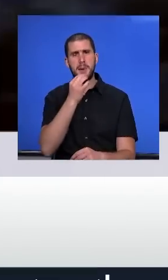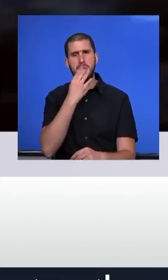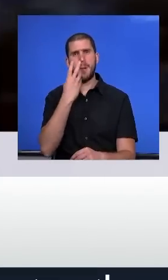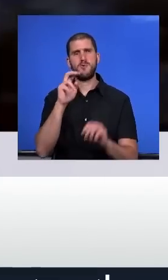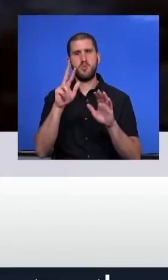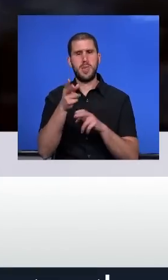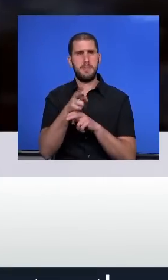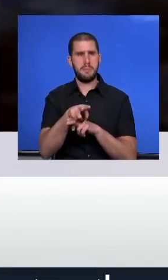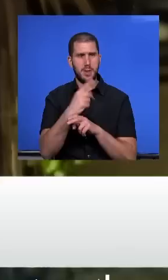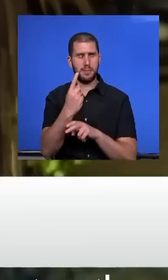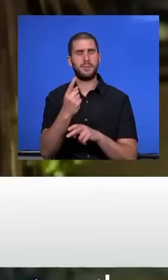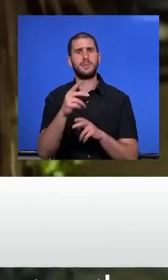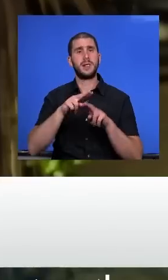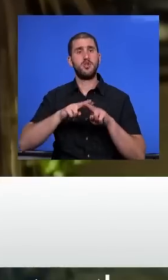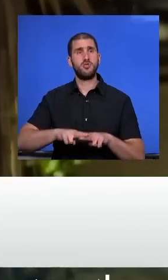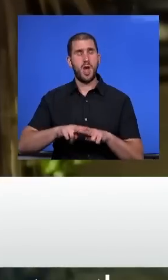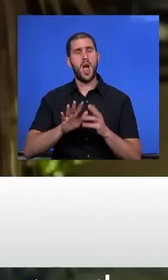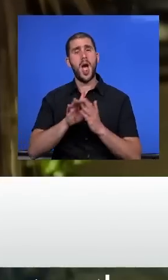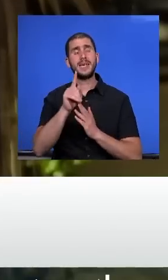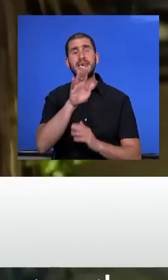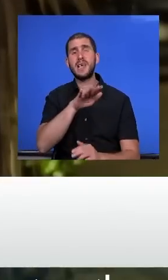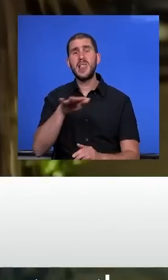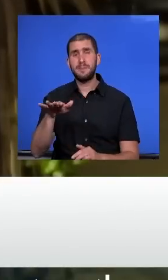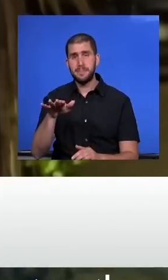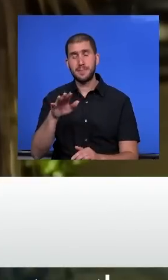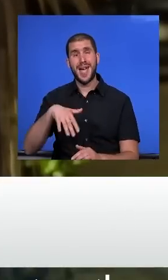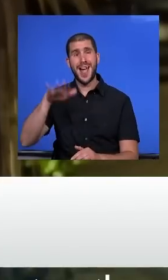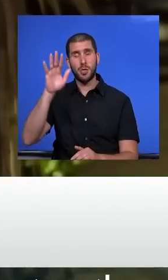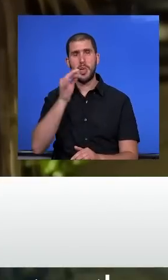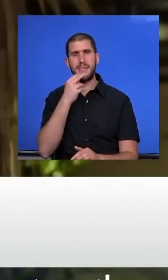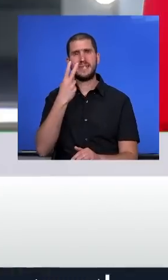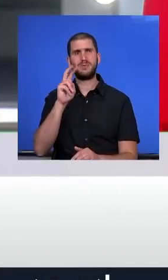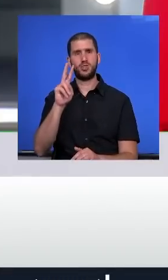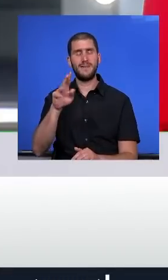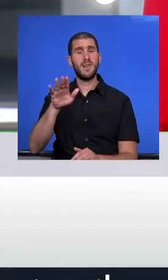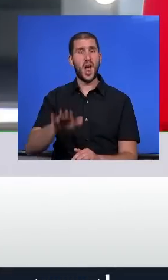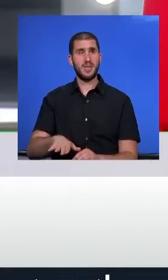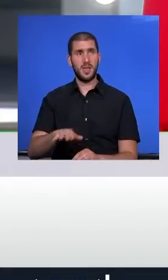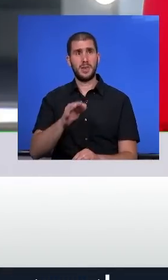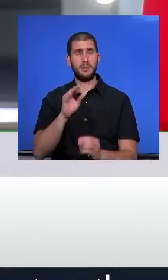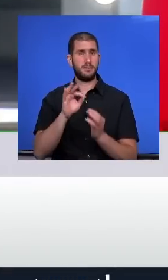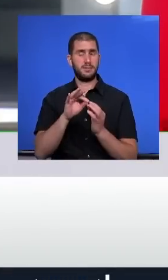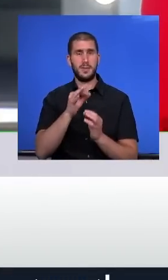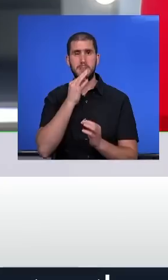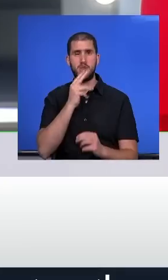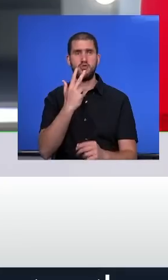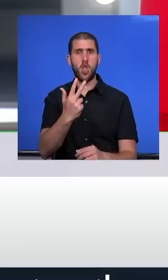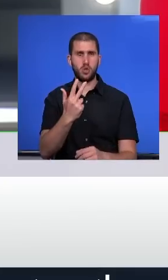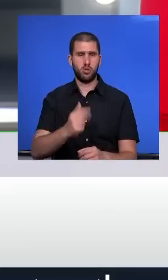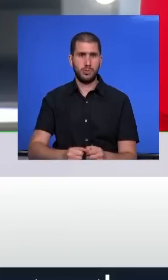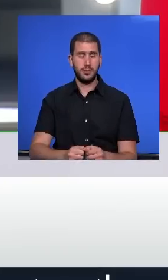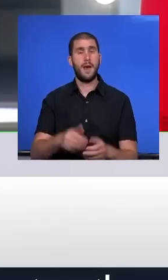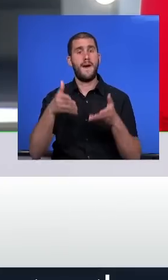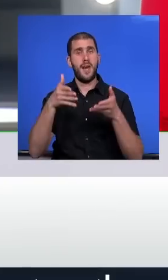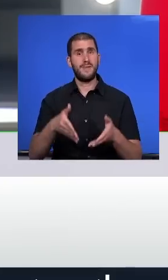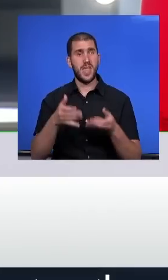במותה, הותירה אחריה 11 ילדים, כאשר הגדול מביניהם בן 22 והקטן בסך הכל בן 3. הלוויתה התקיימה